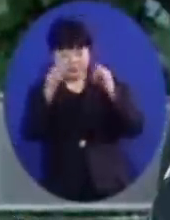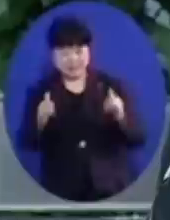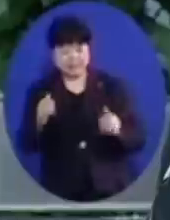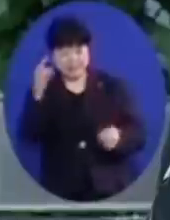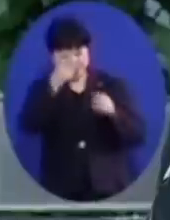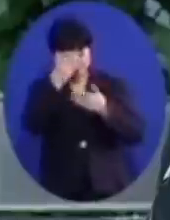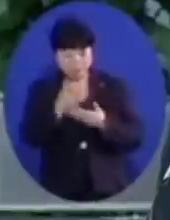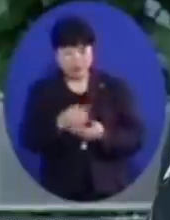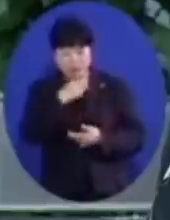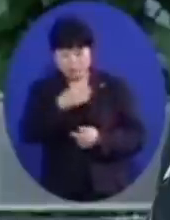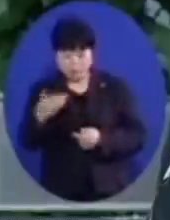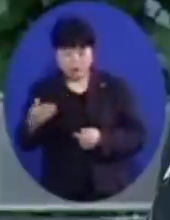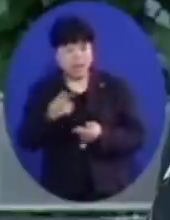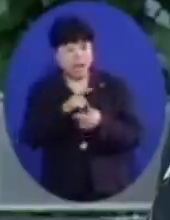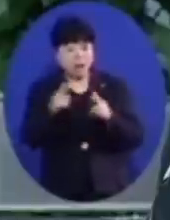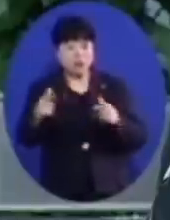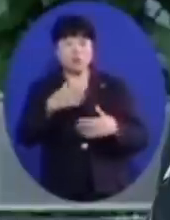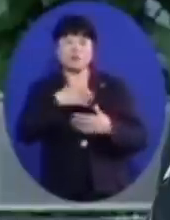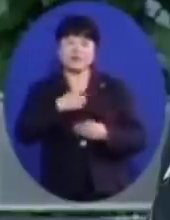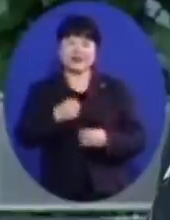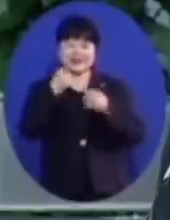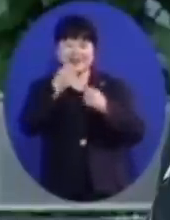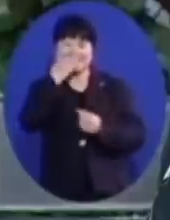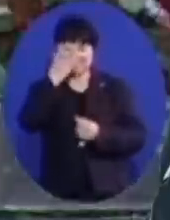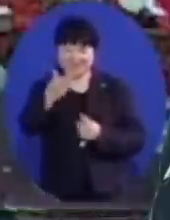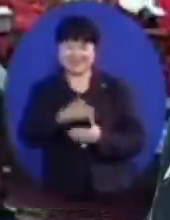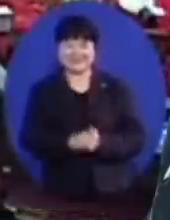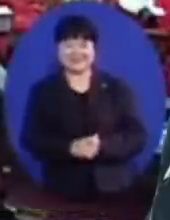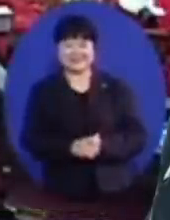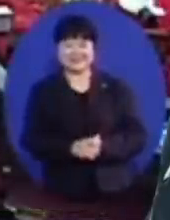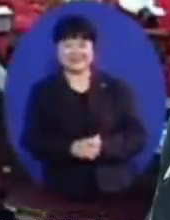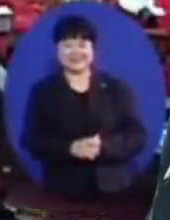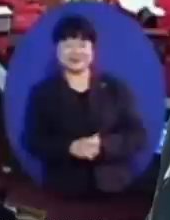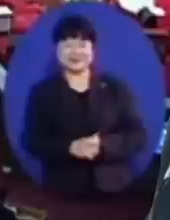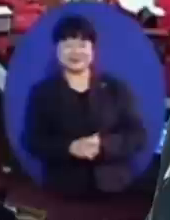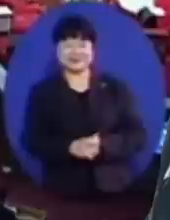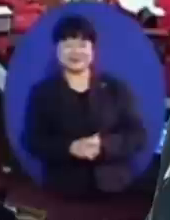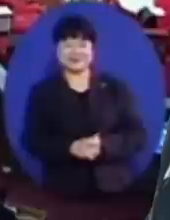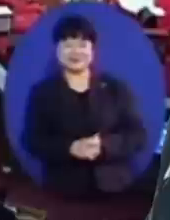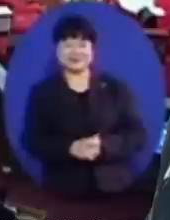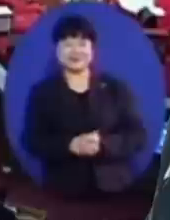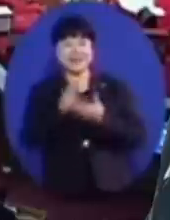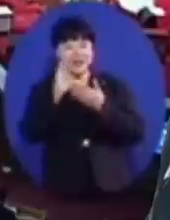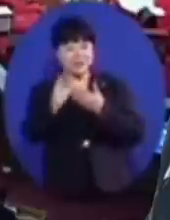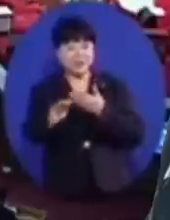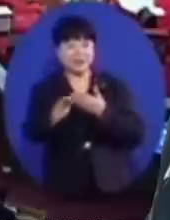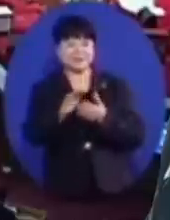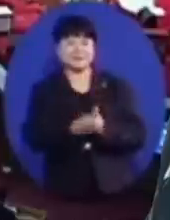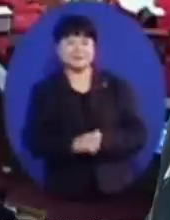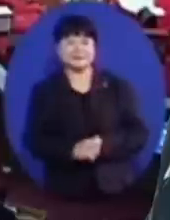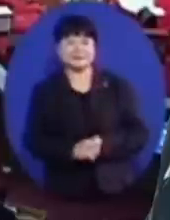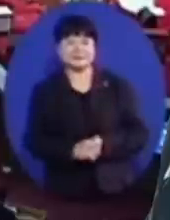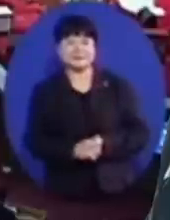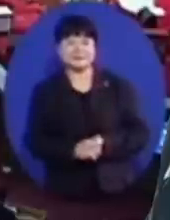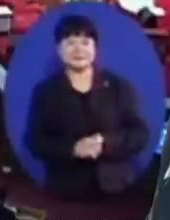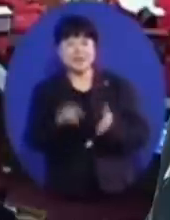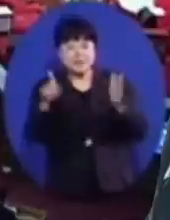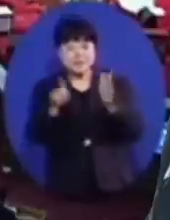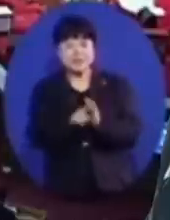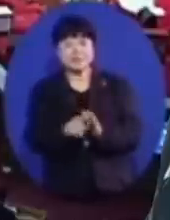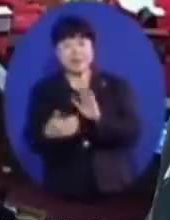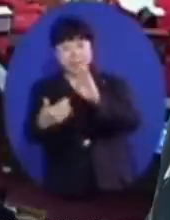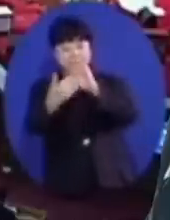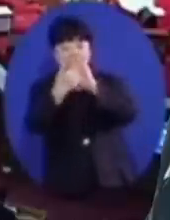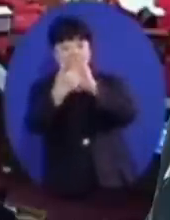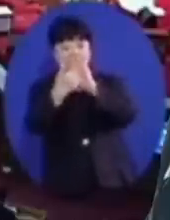상처 입고 피투성이가 되지 않고 편안하게 살아갈 수가 있는 것입니다 그 다음에는 믿음의 방패를